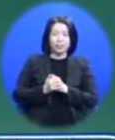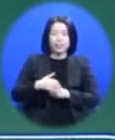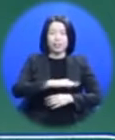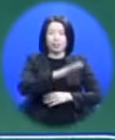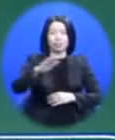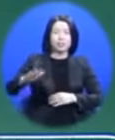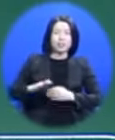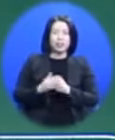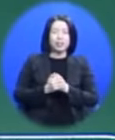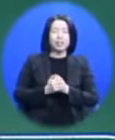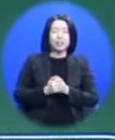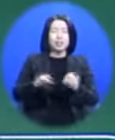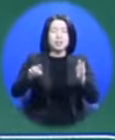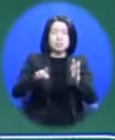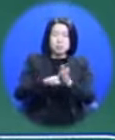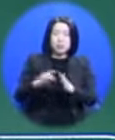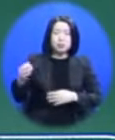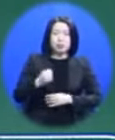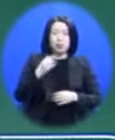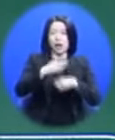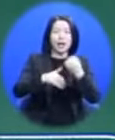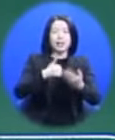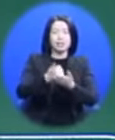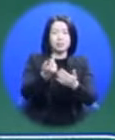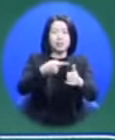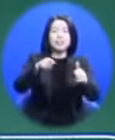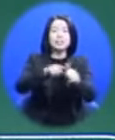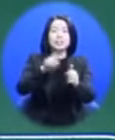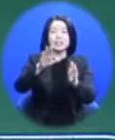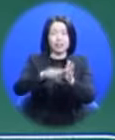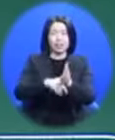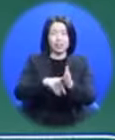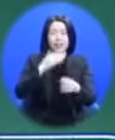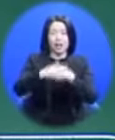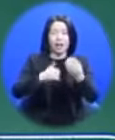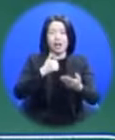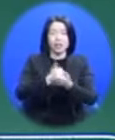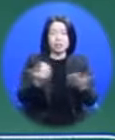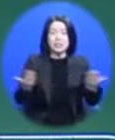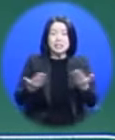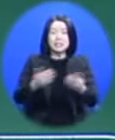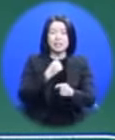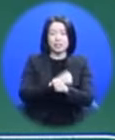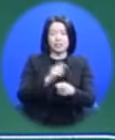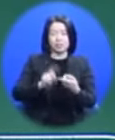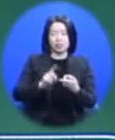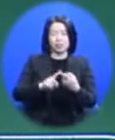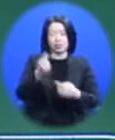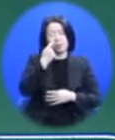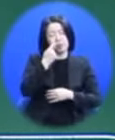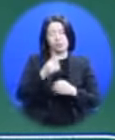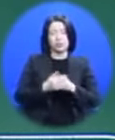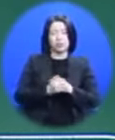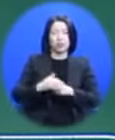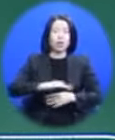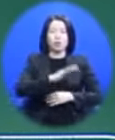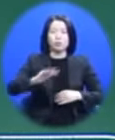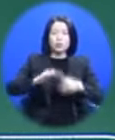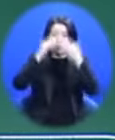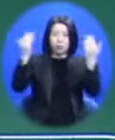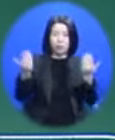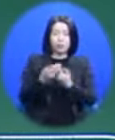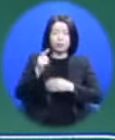우리가 믿음으로 하나님을 의지할 때 하나님이 일하시는 것을 배웠습니다. 여러분, 우리의 모든 것을 맡길